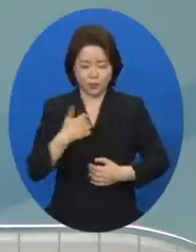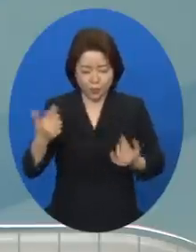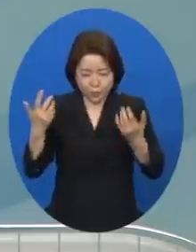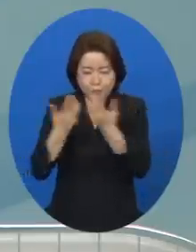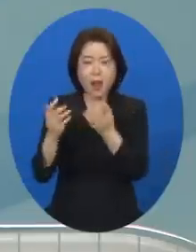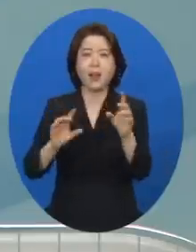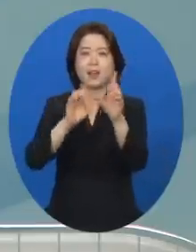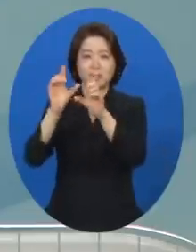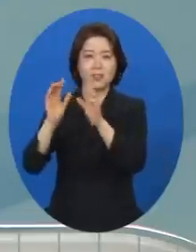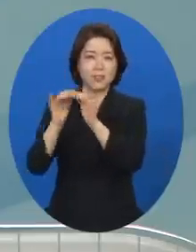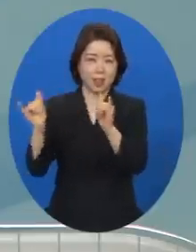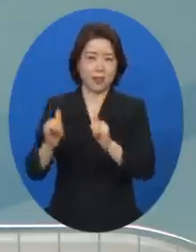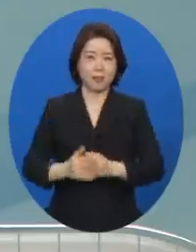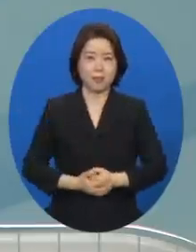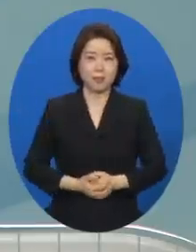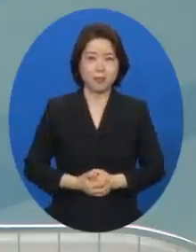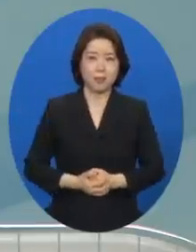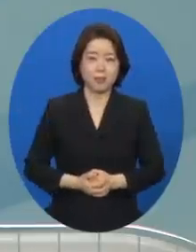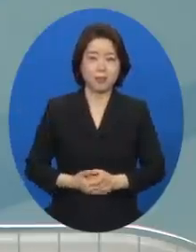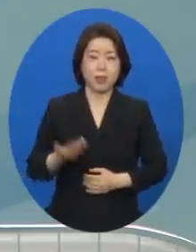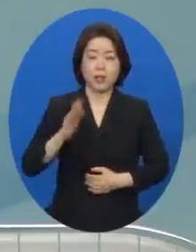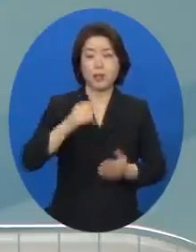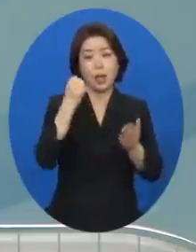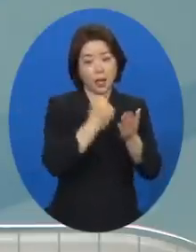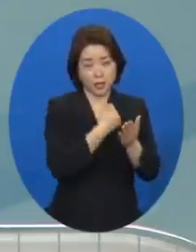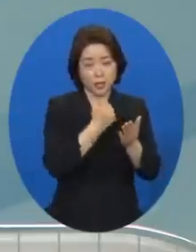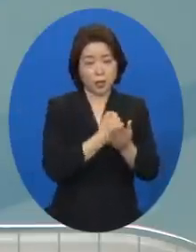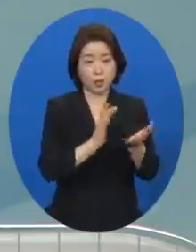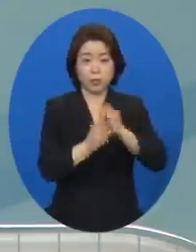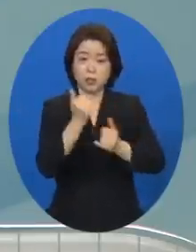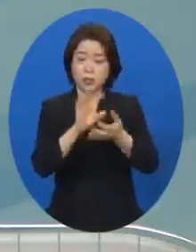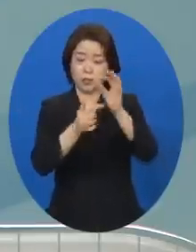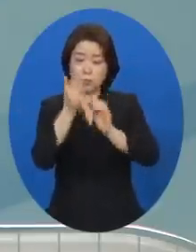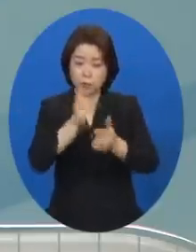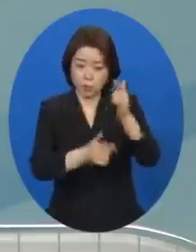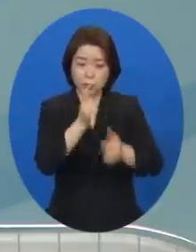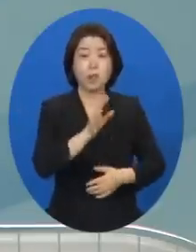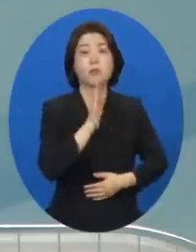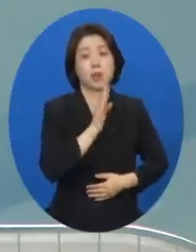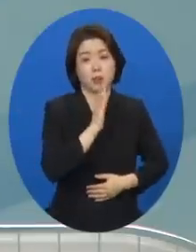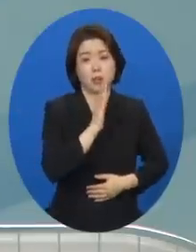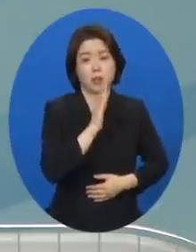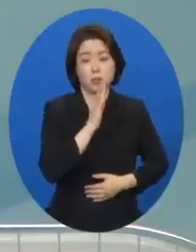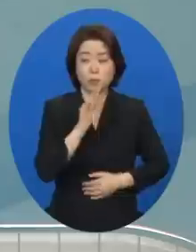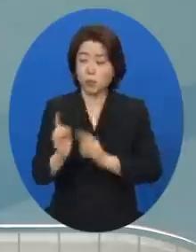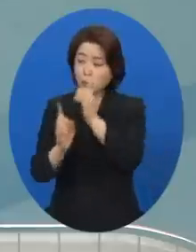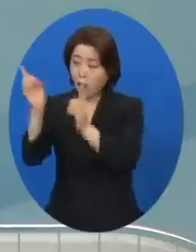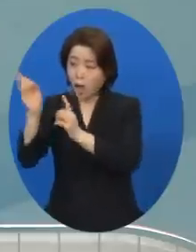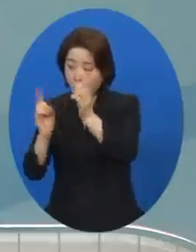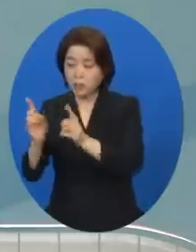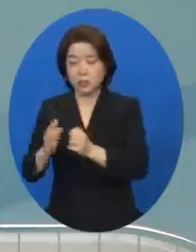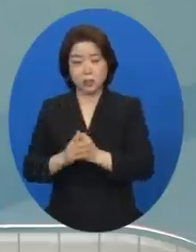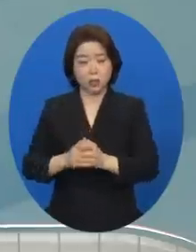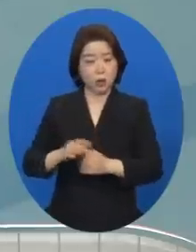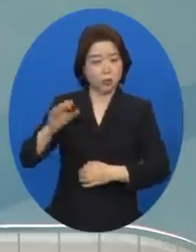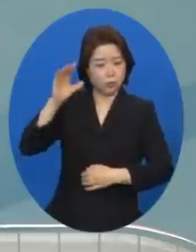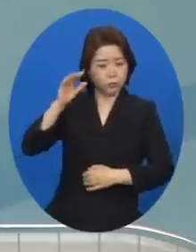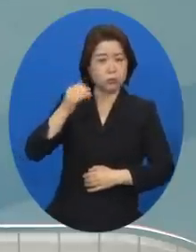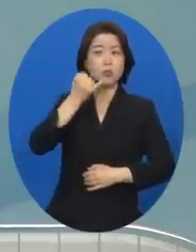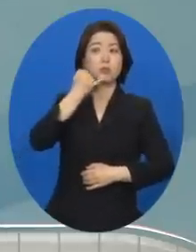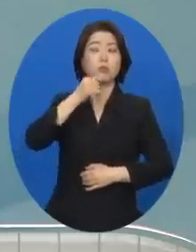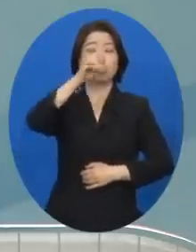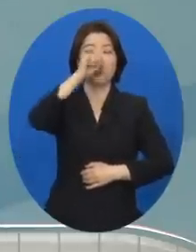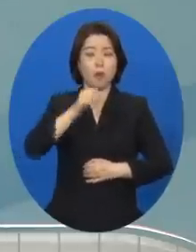그런데 안타깝게도 예수님이 부도나 무고 우리는 가지 라는 말씀이 듣기는 좋은데